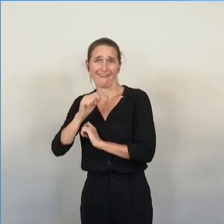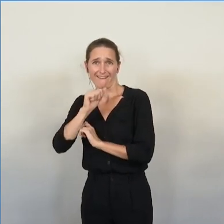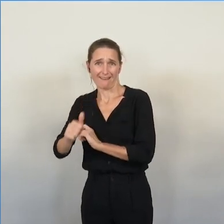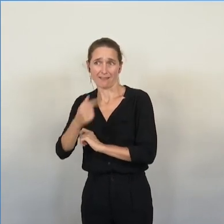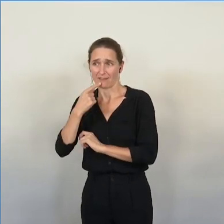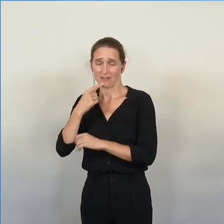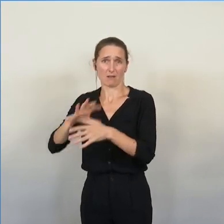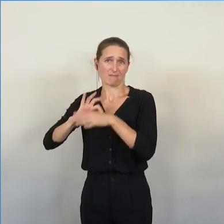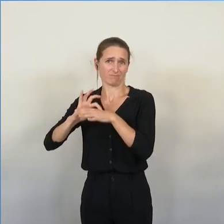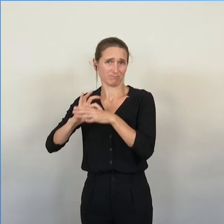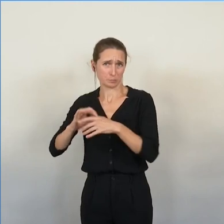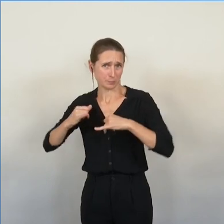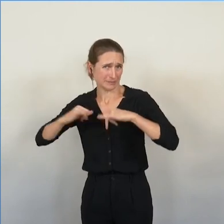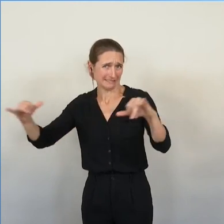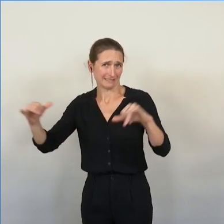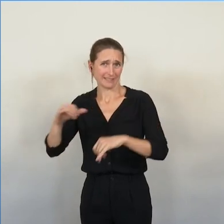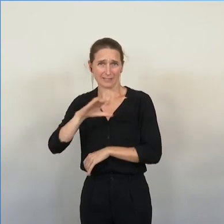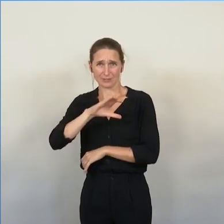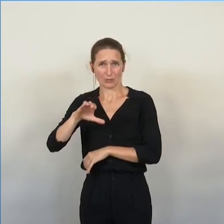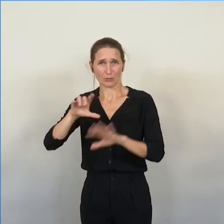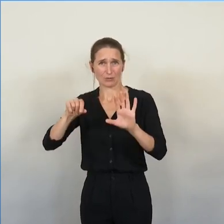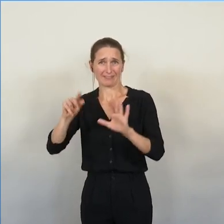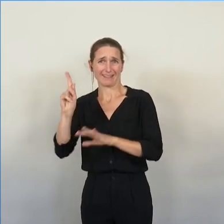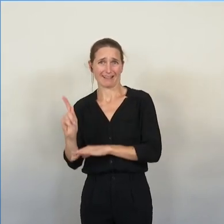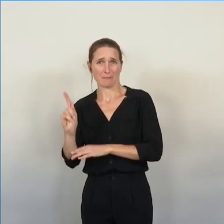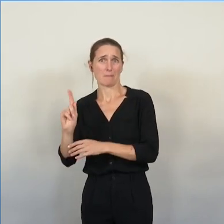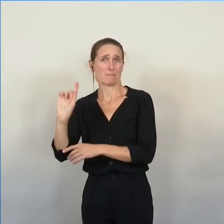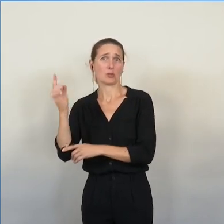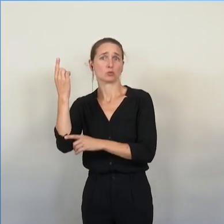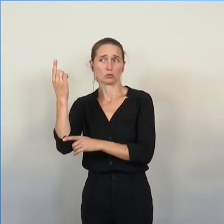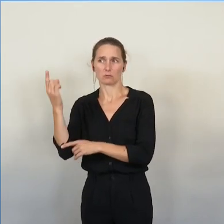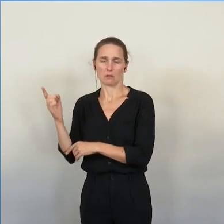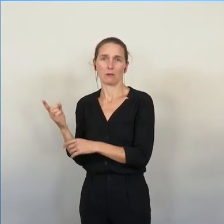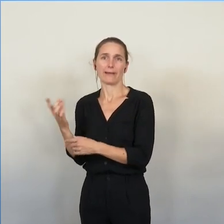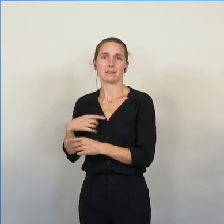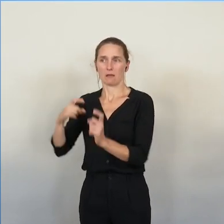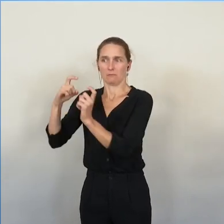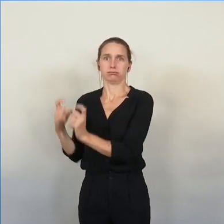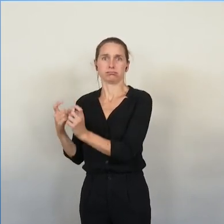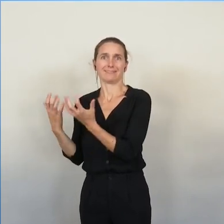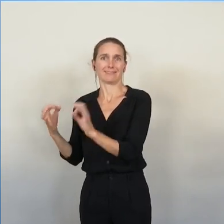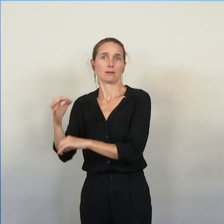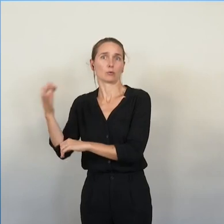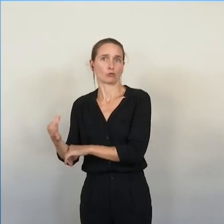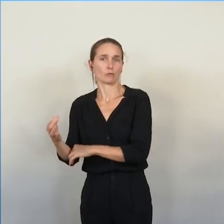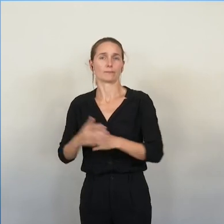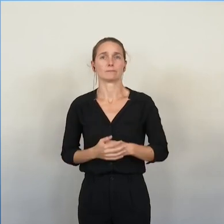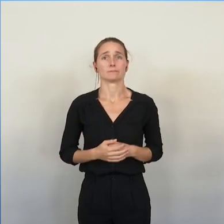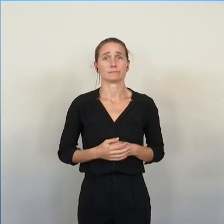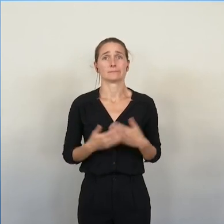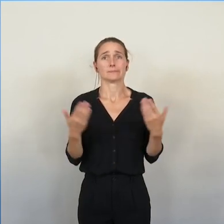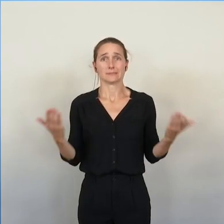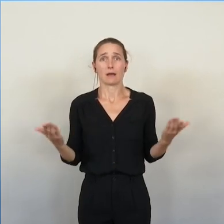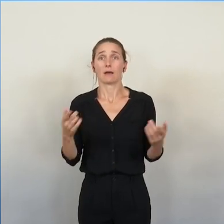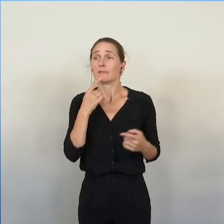ce qui qui vaudrait environ à 170 10 g par jour soit pour les personnes qui ne pas ce que ça représente c'est les besoins quotidiens